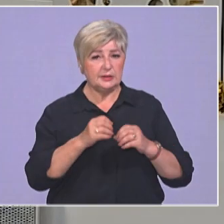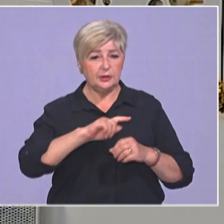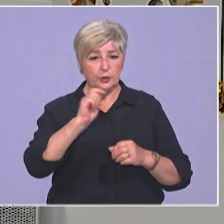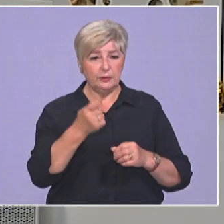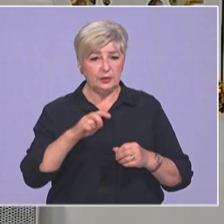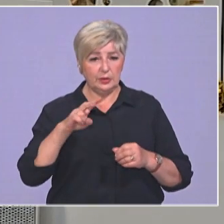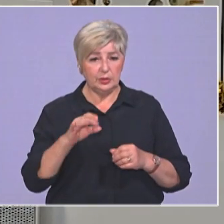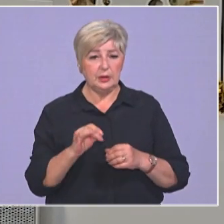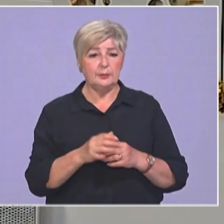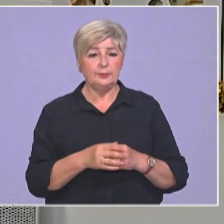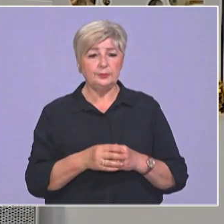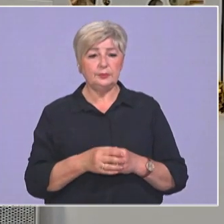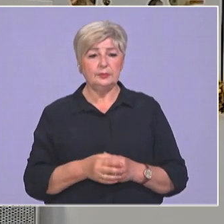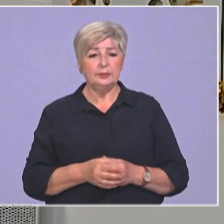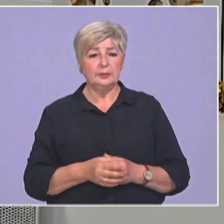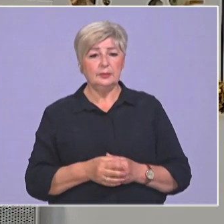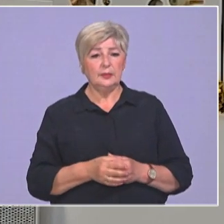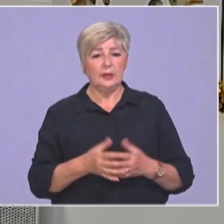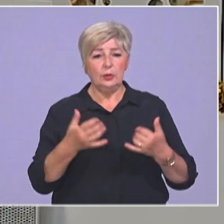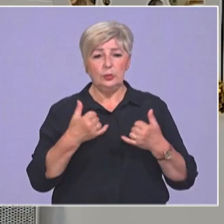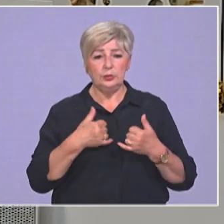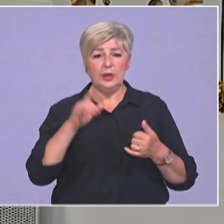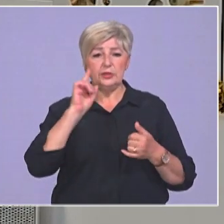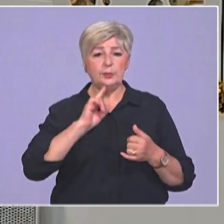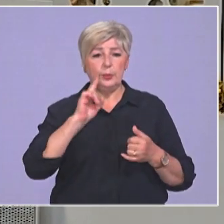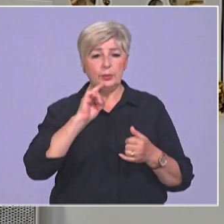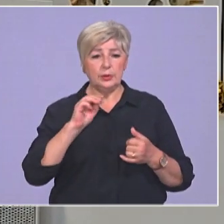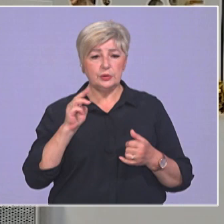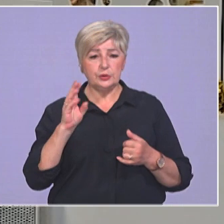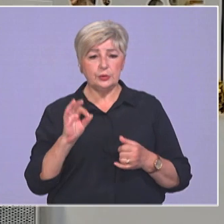Ізраїлі це національна програма, у нас вона поки що